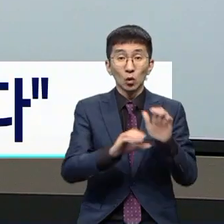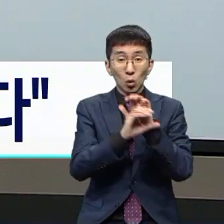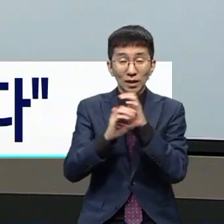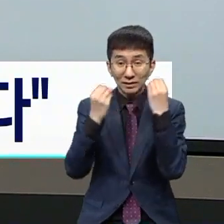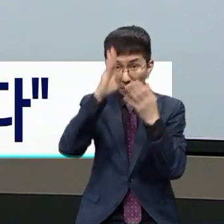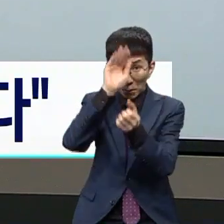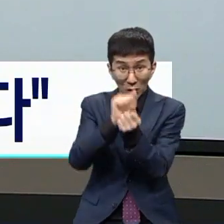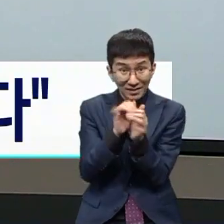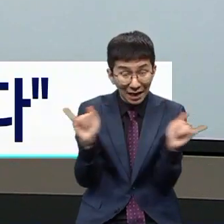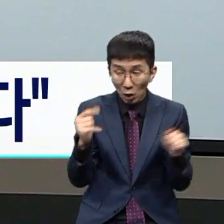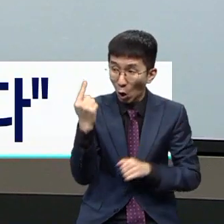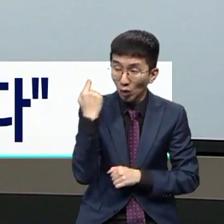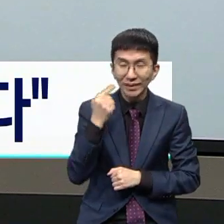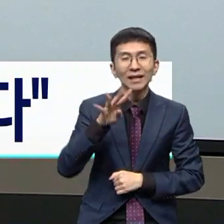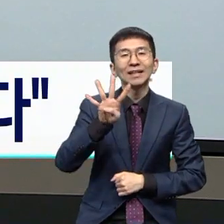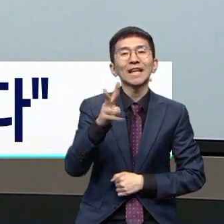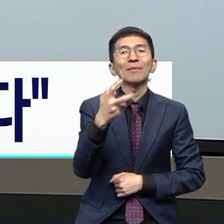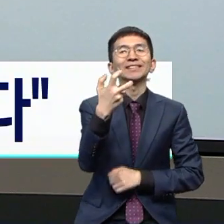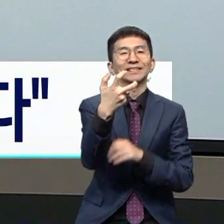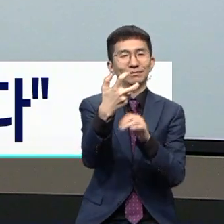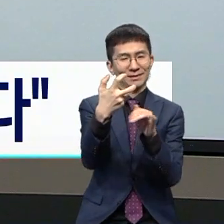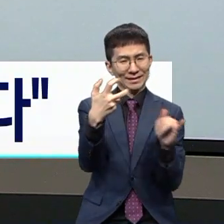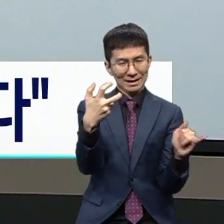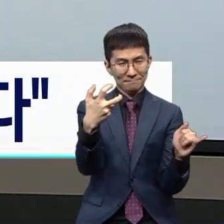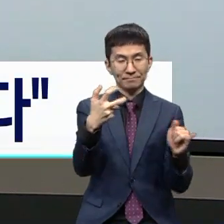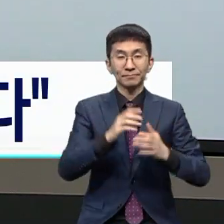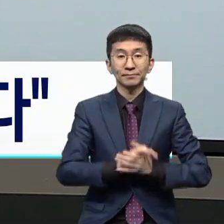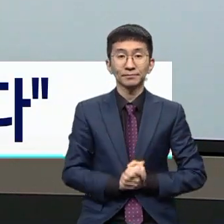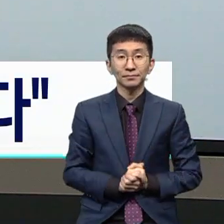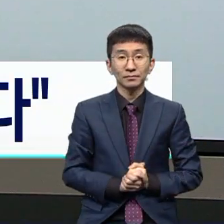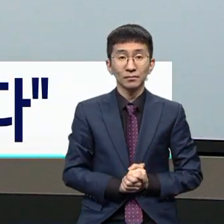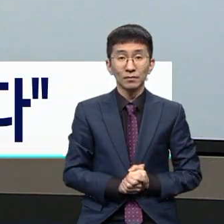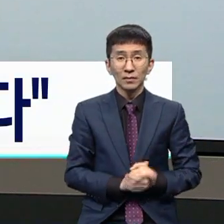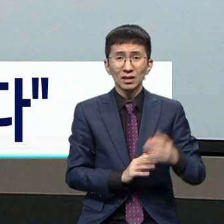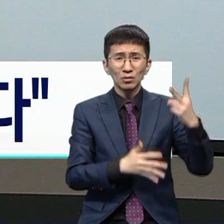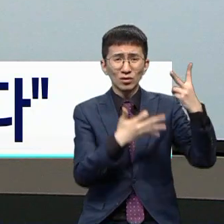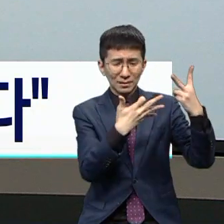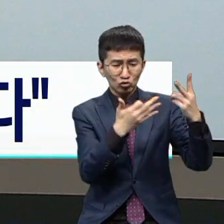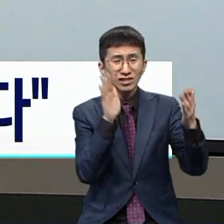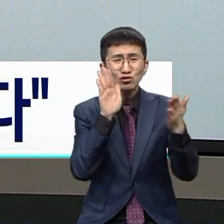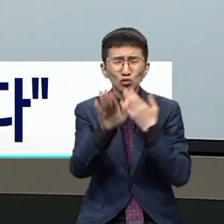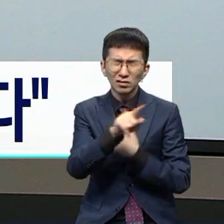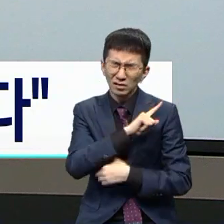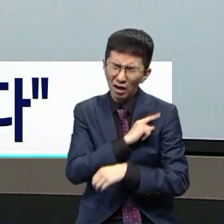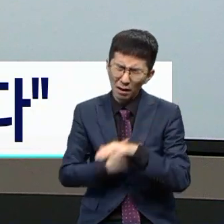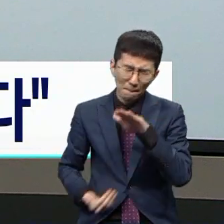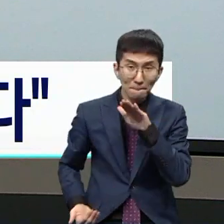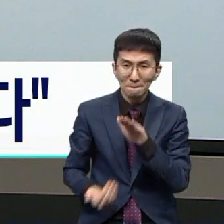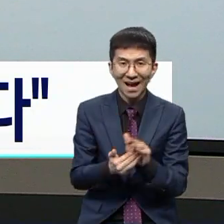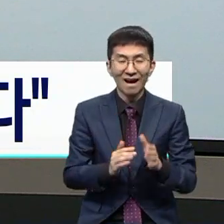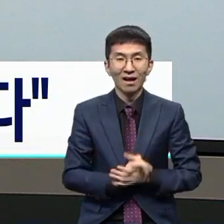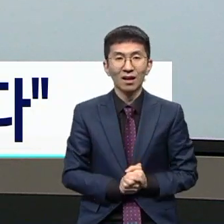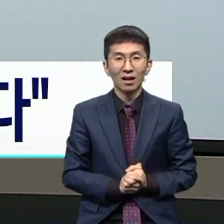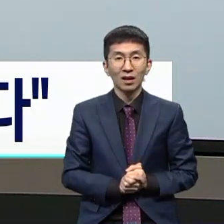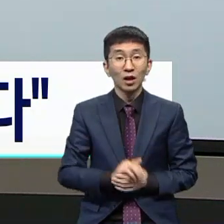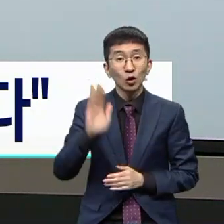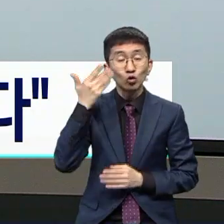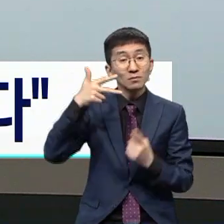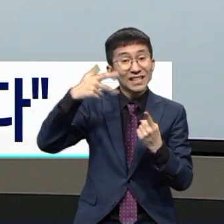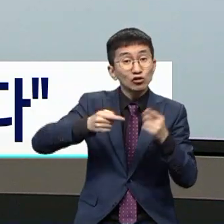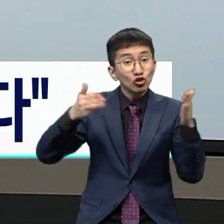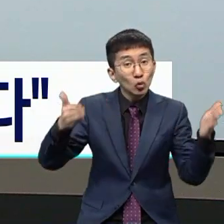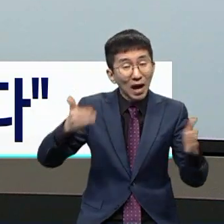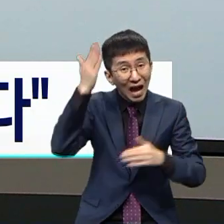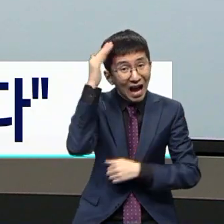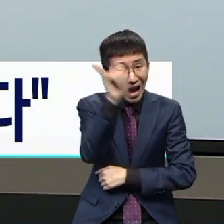코로나19 신규 확진자는 어제 470명으로 늘었습니다. 지난 2월 19일 이후 가장 많은 수입니다. 최근 일주일